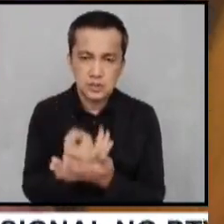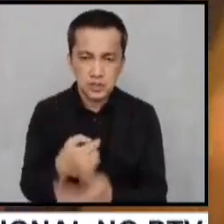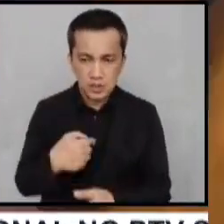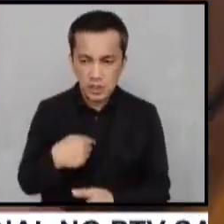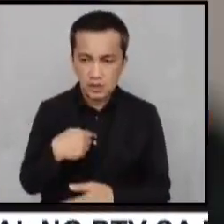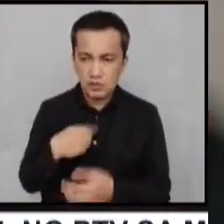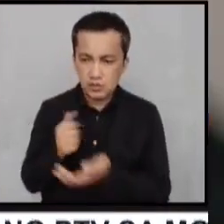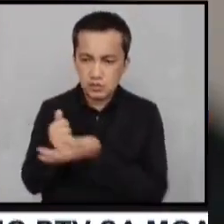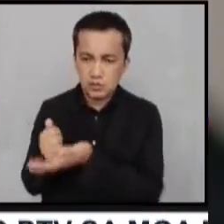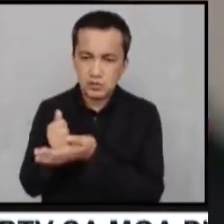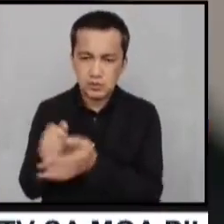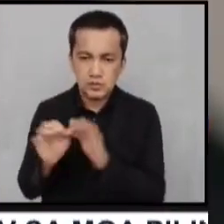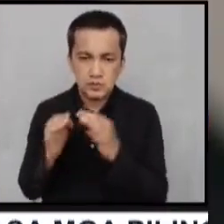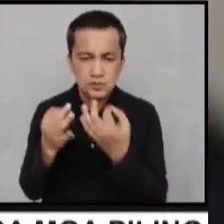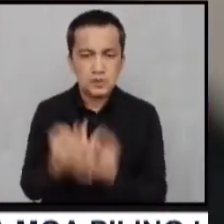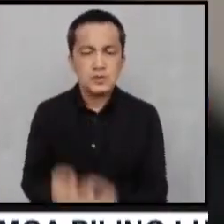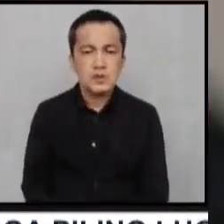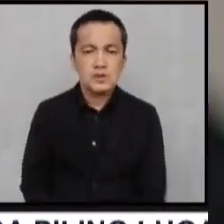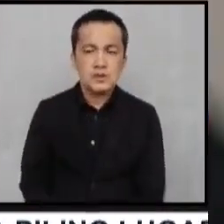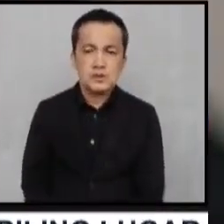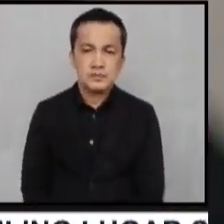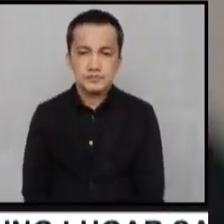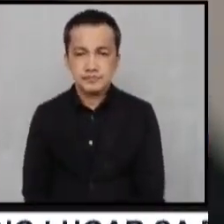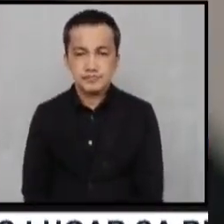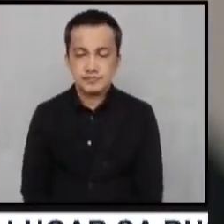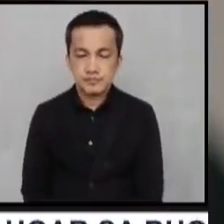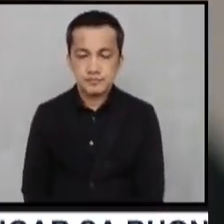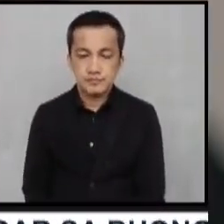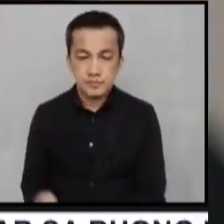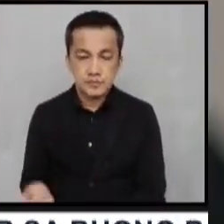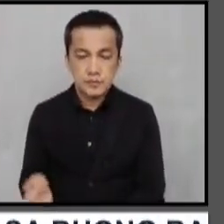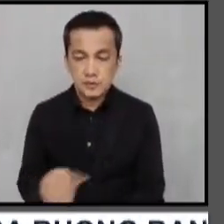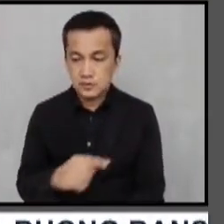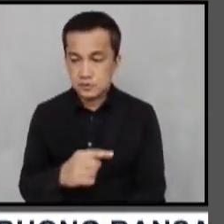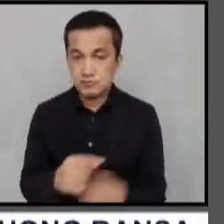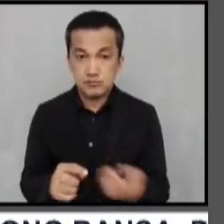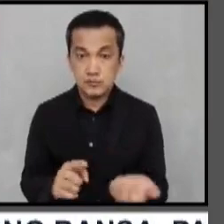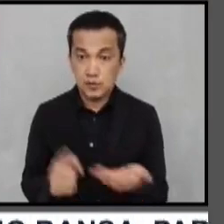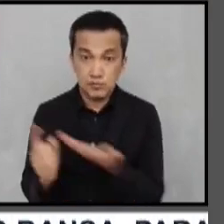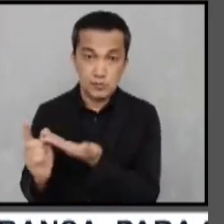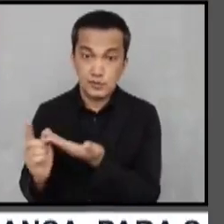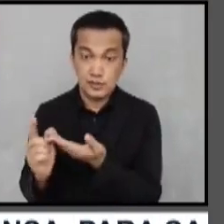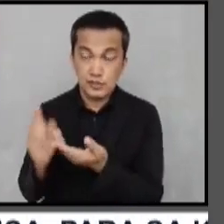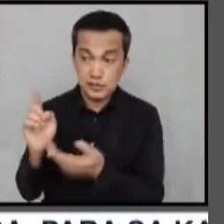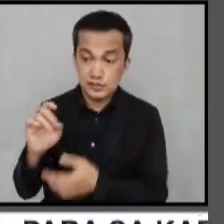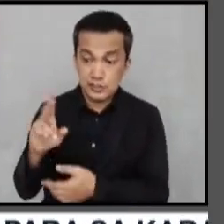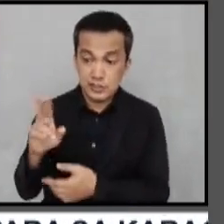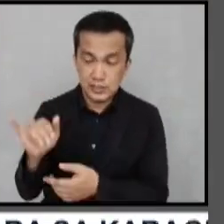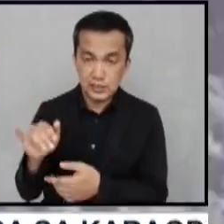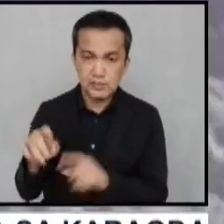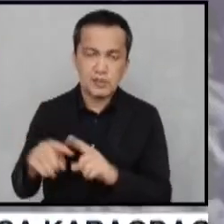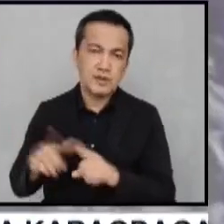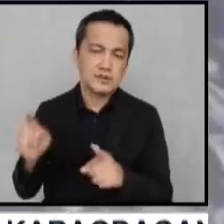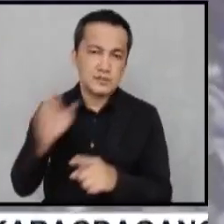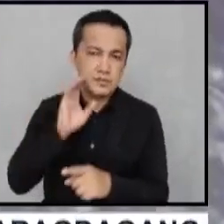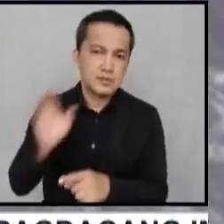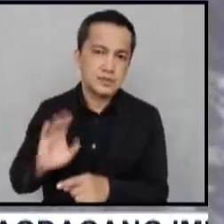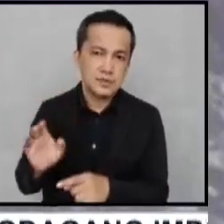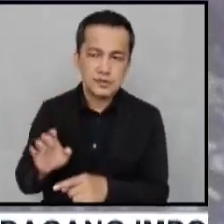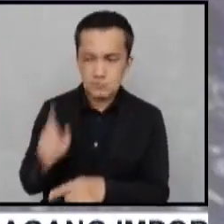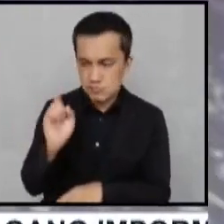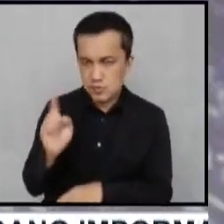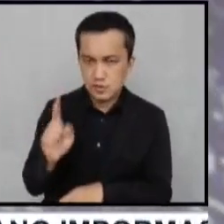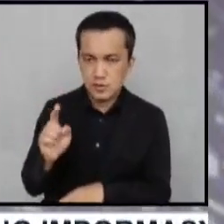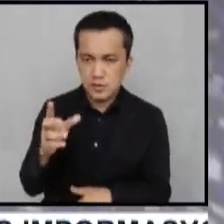sa pamilya ko nga po. Si Cherry, ibang klase ng pananakot ang naranasan. Bukod sa pagbabanta sa text, may